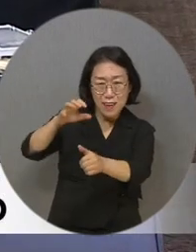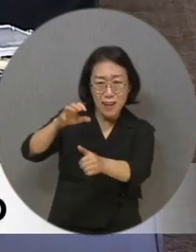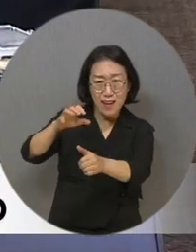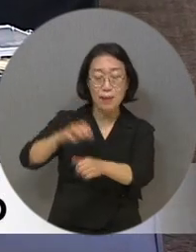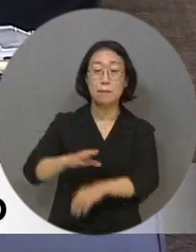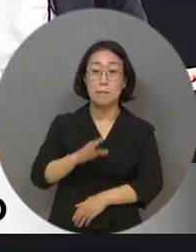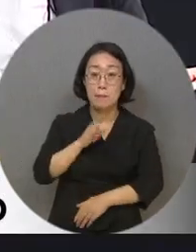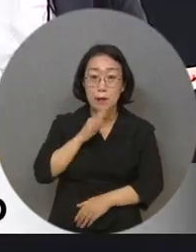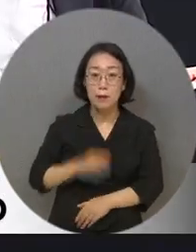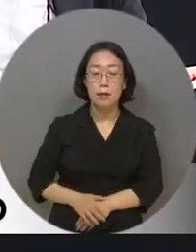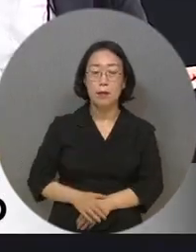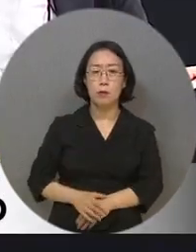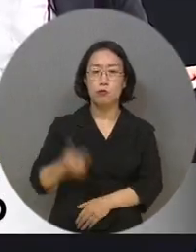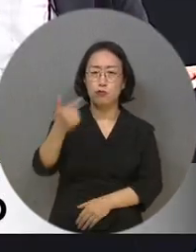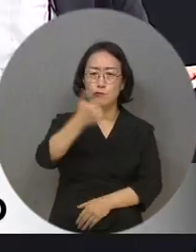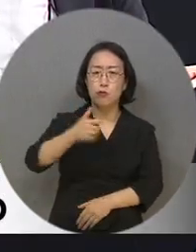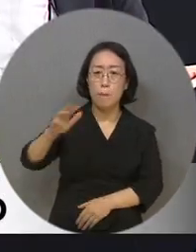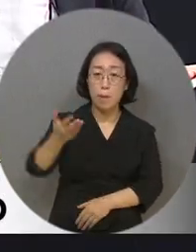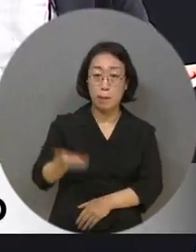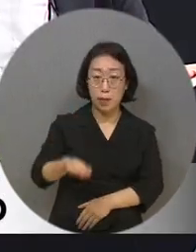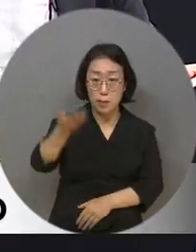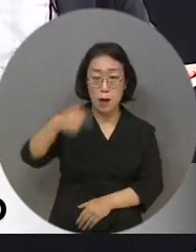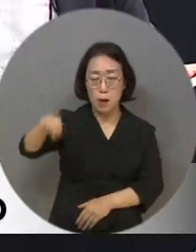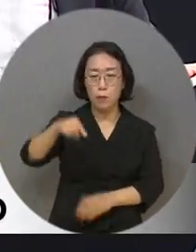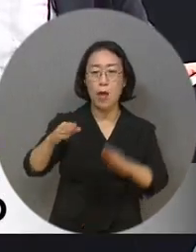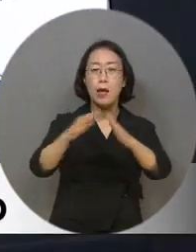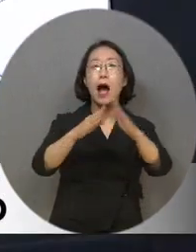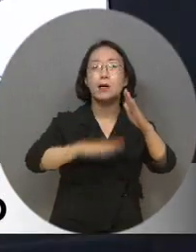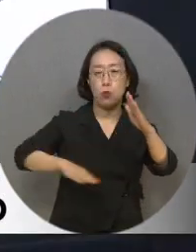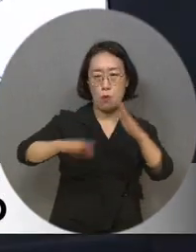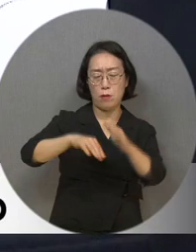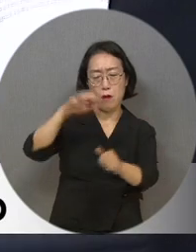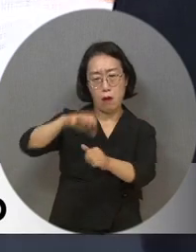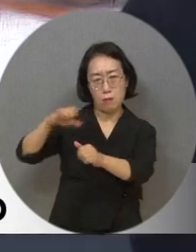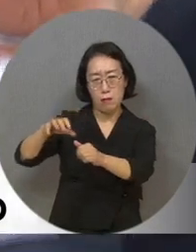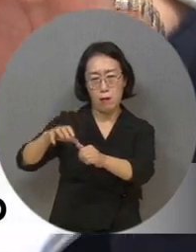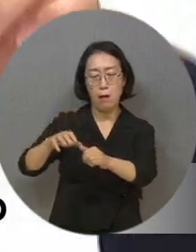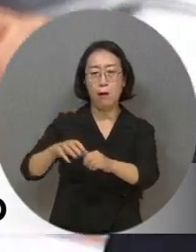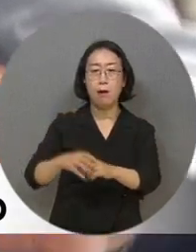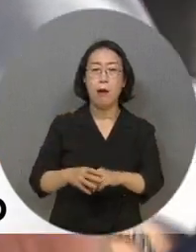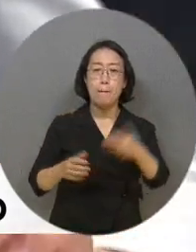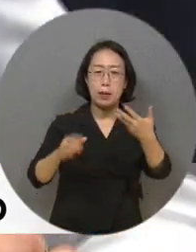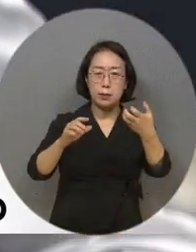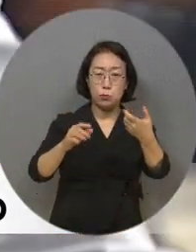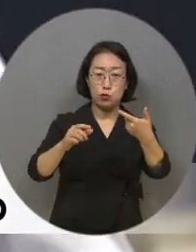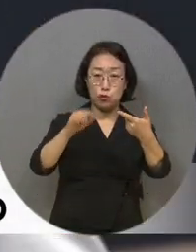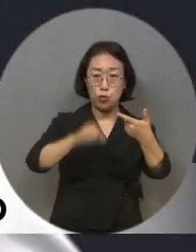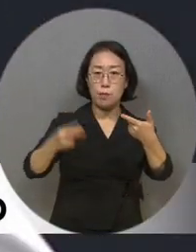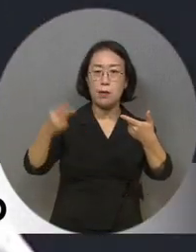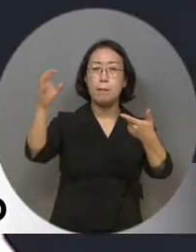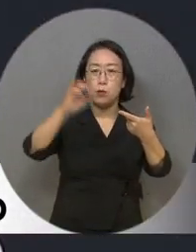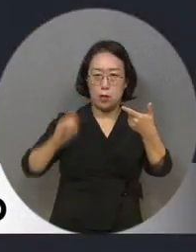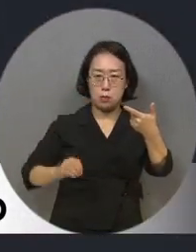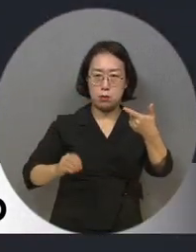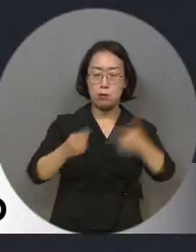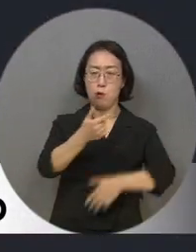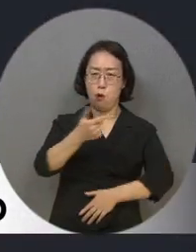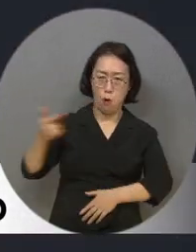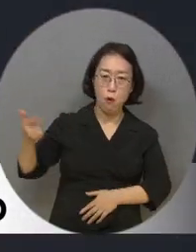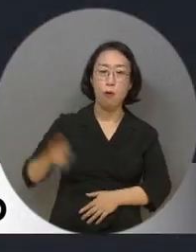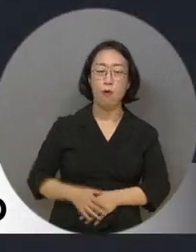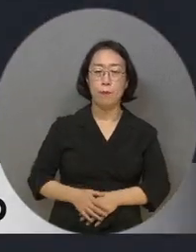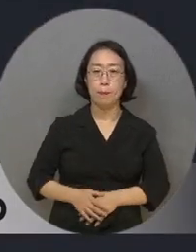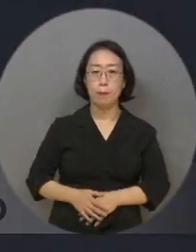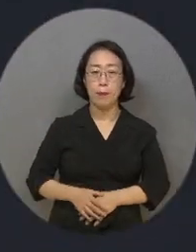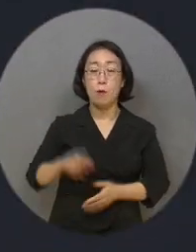사례는 6,807건으로 특히 가정에서의 학대가 전체의 86.2%를 차지했습니다.